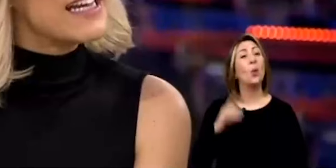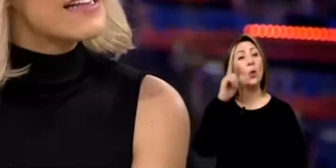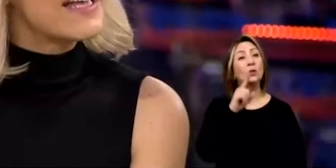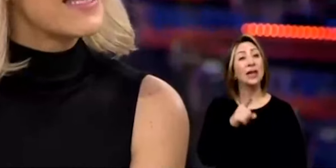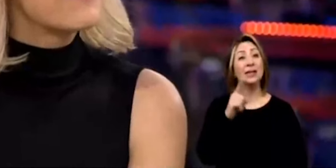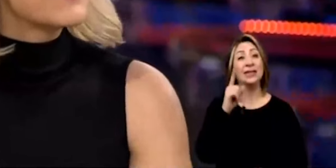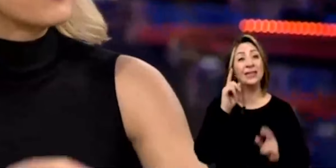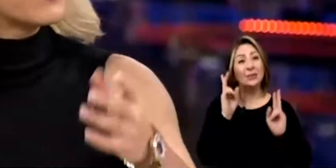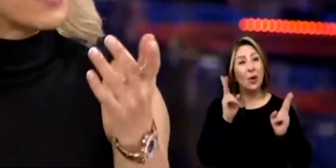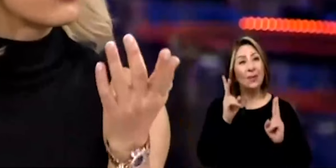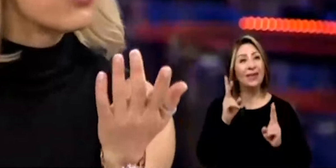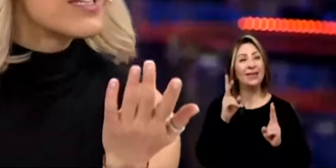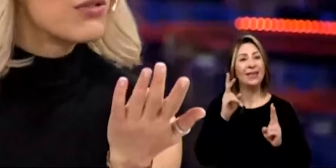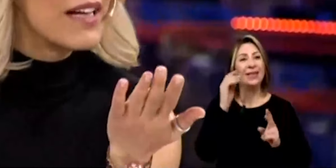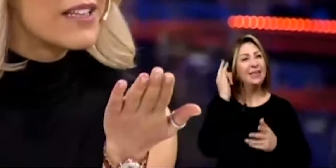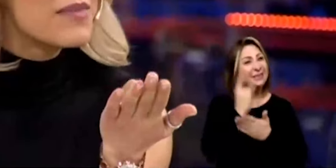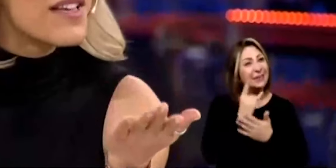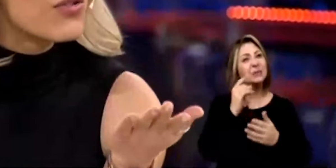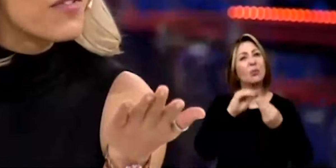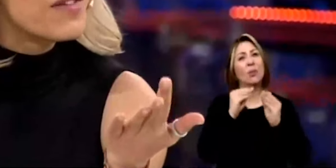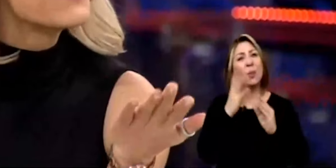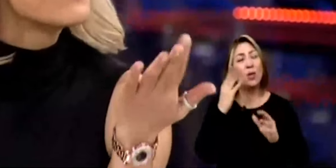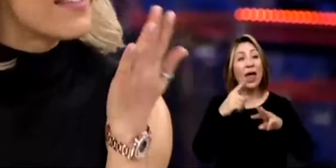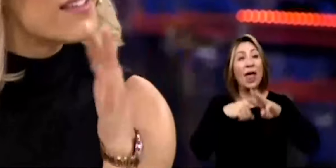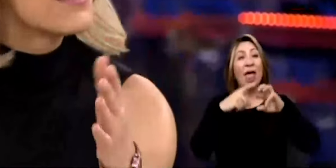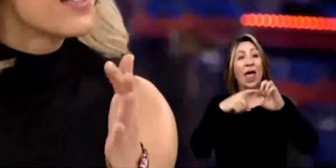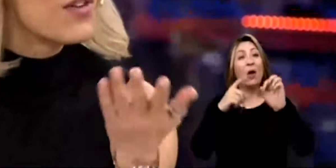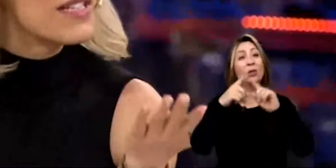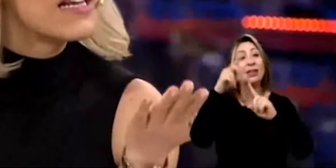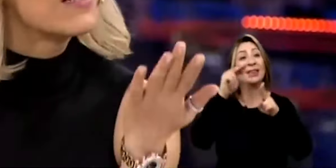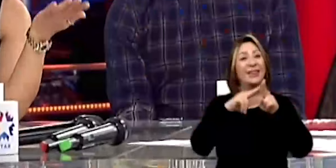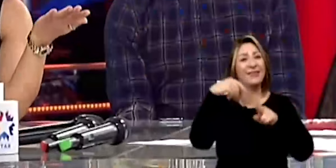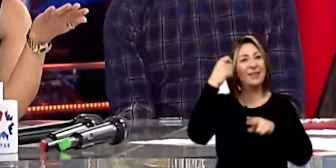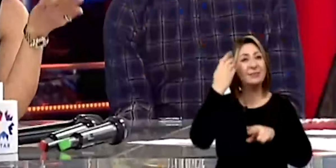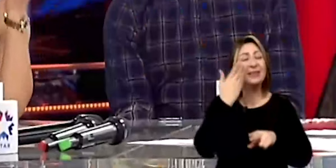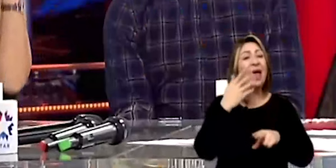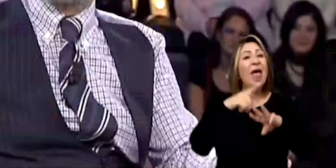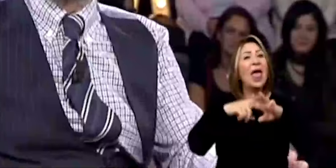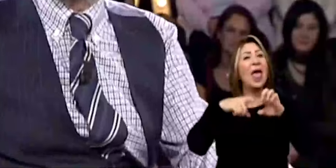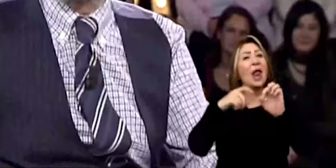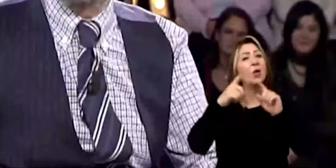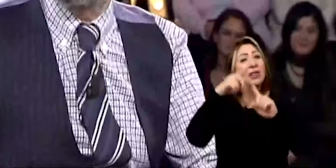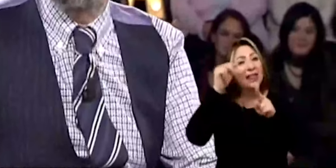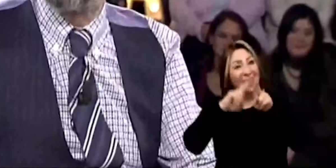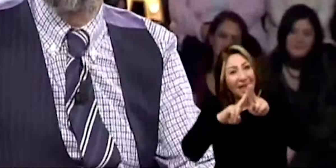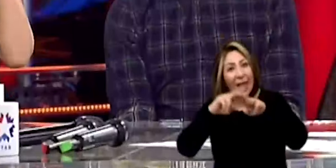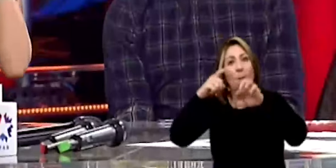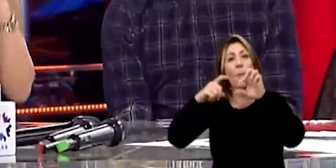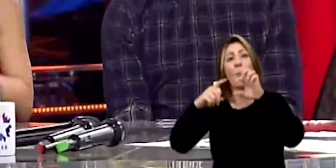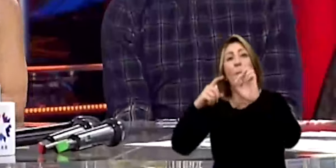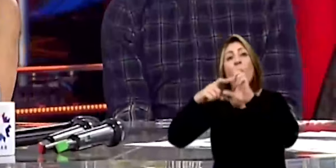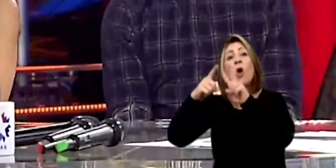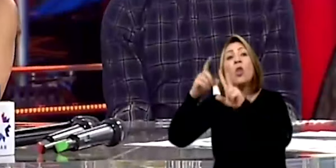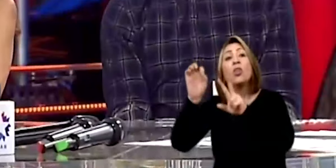yüzden genelde mesela cinsel sorunları olanlara biz erotik film izlettiririz ve özellikle nedir ödeyebiliriz. Erotikle porno filmin farkı nedir